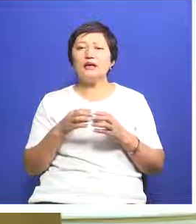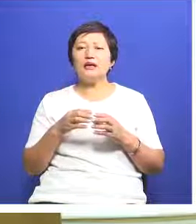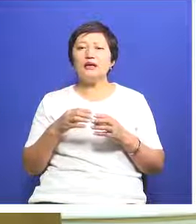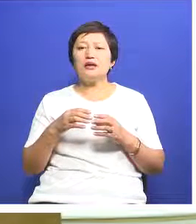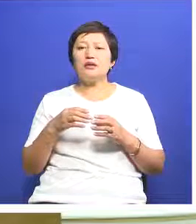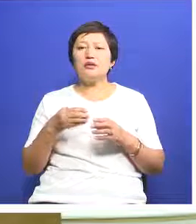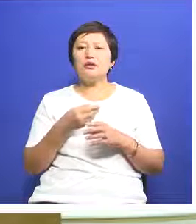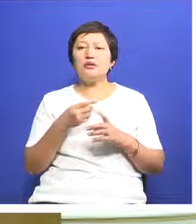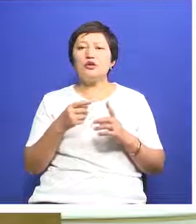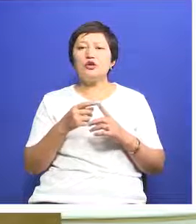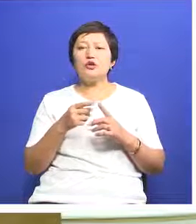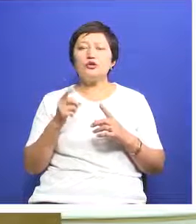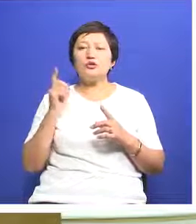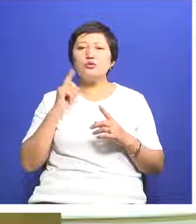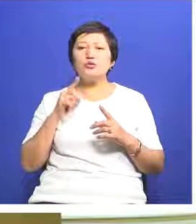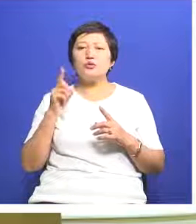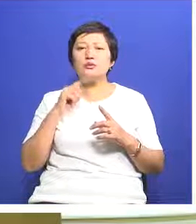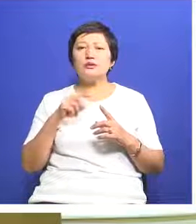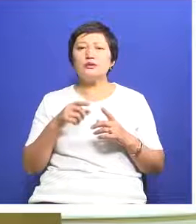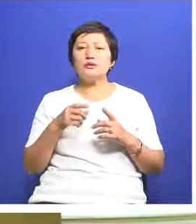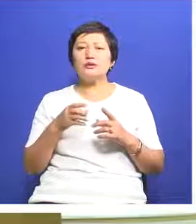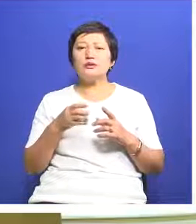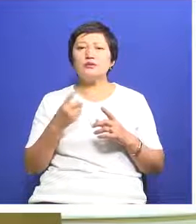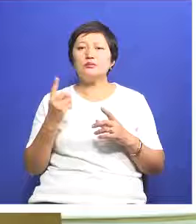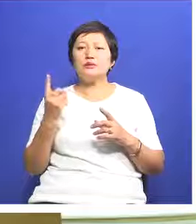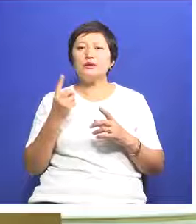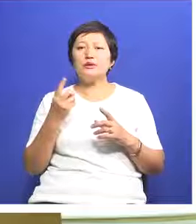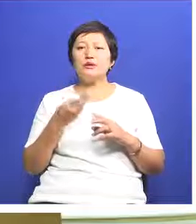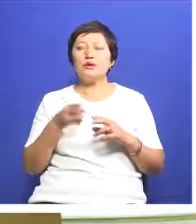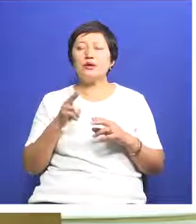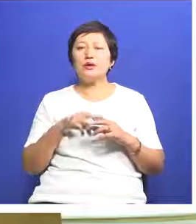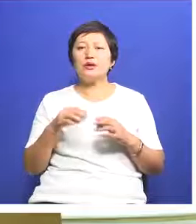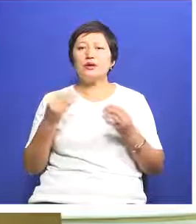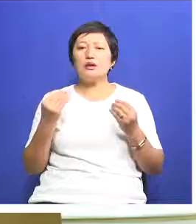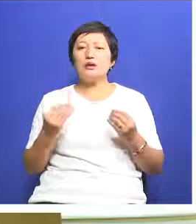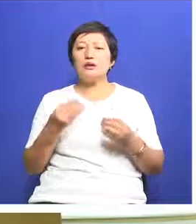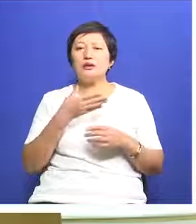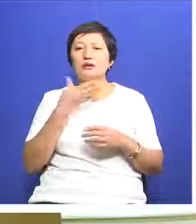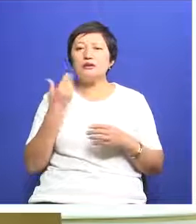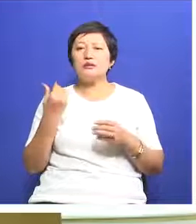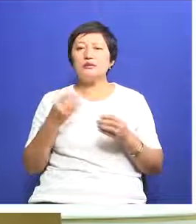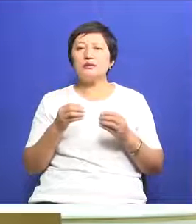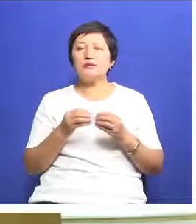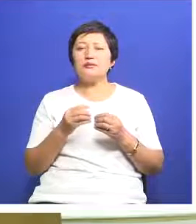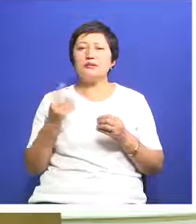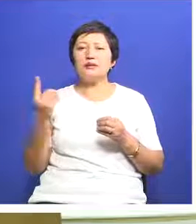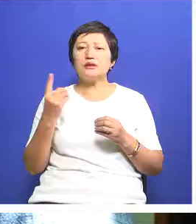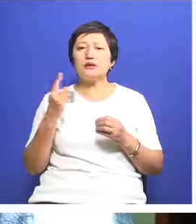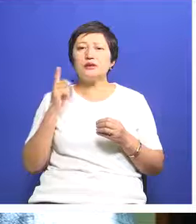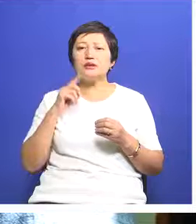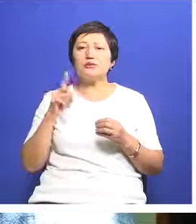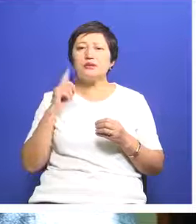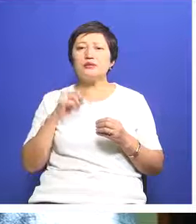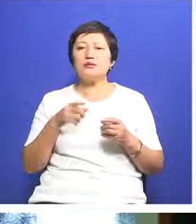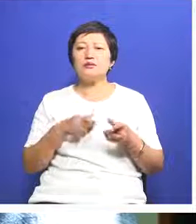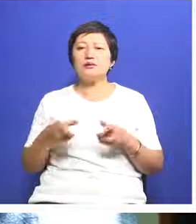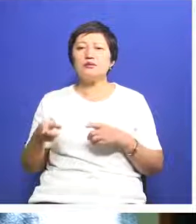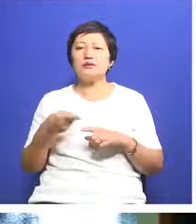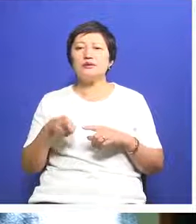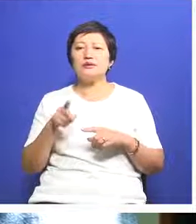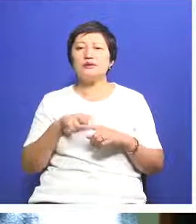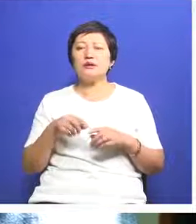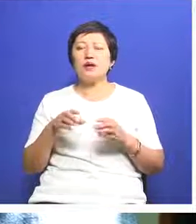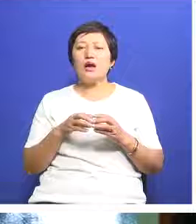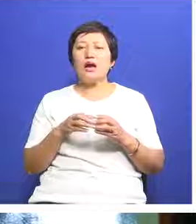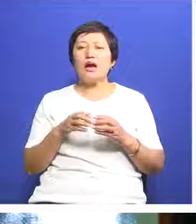жаңағы су жүйесі мұнарадан таратылады. Біреуі қазір істемей тұр, бір жақты ғана беріп жатырмыз. Сондықтан